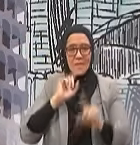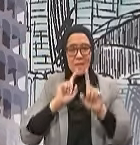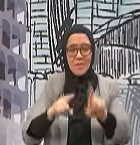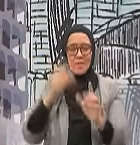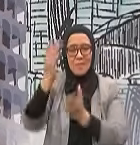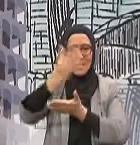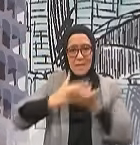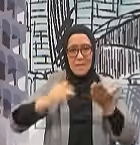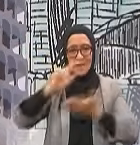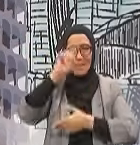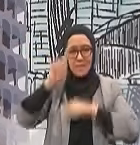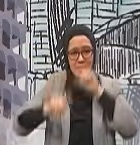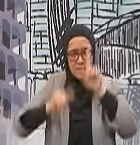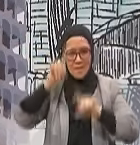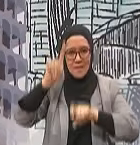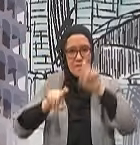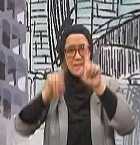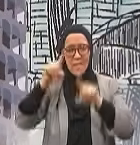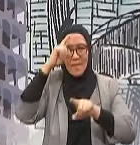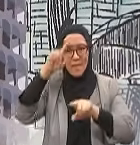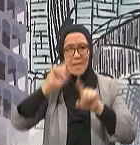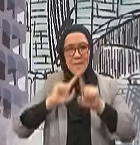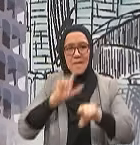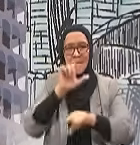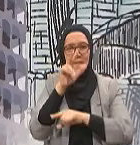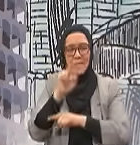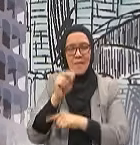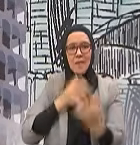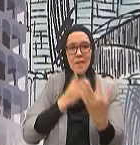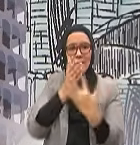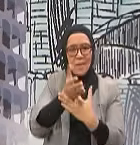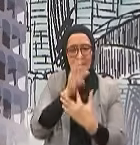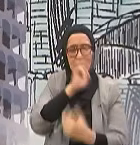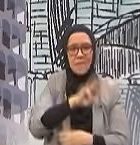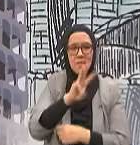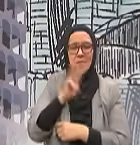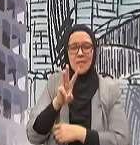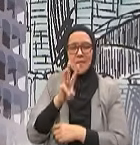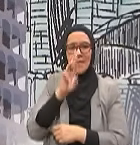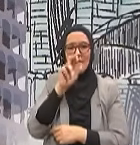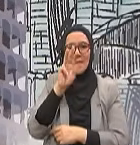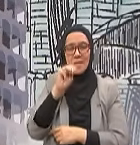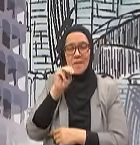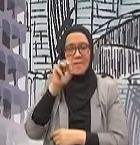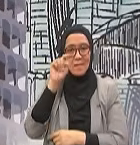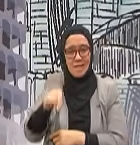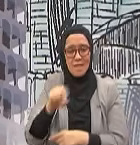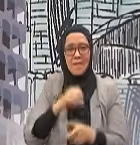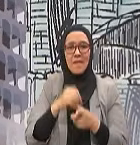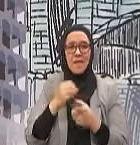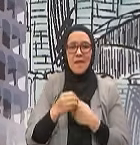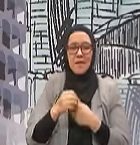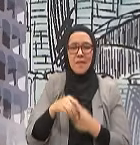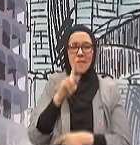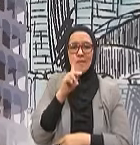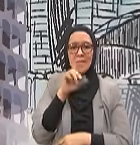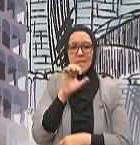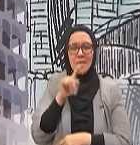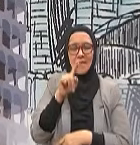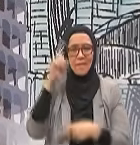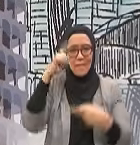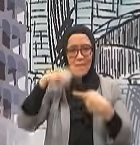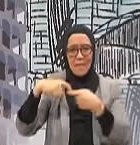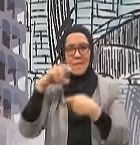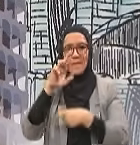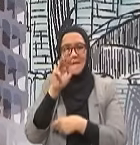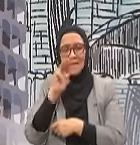dalam sesi pertanyaan-pertanyaan Bajau bisa menerusi portal arti m klik dan klik pautan arti fa5 di sana terdahulu